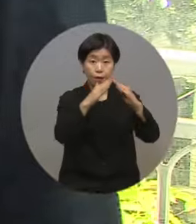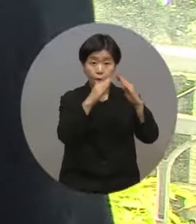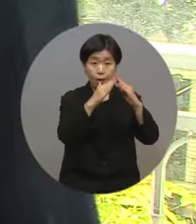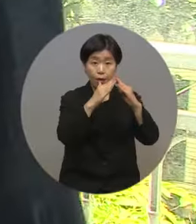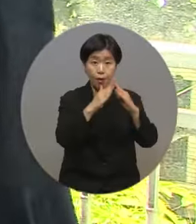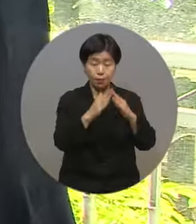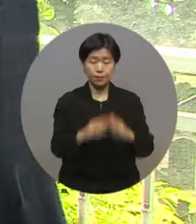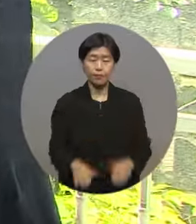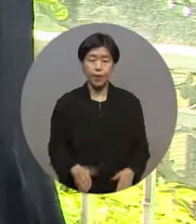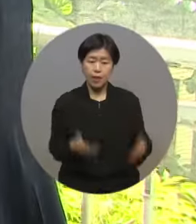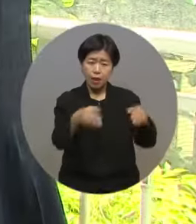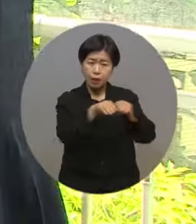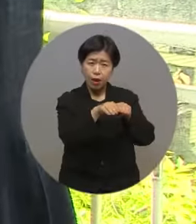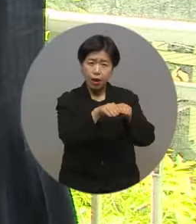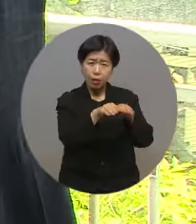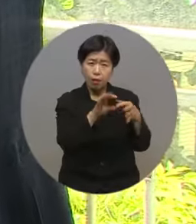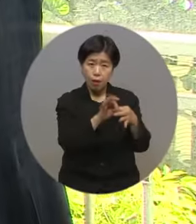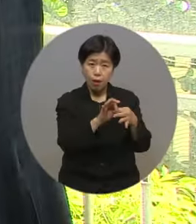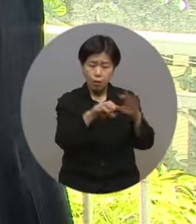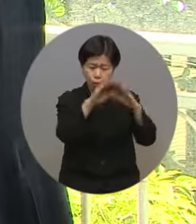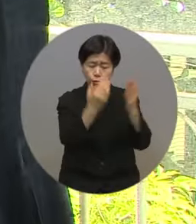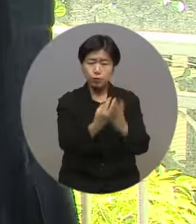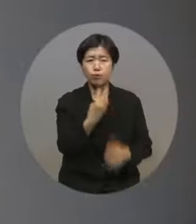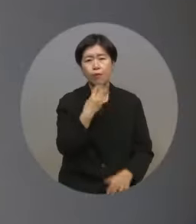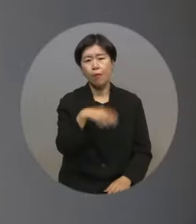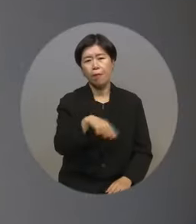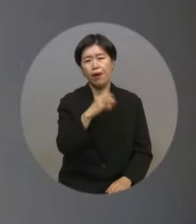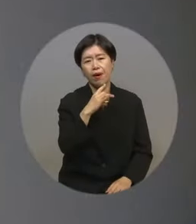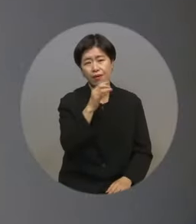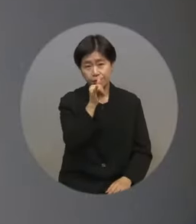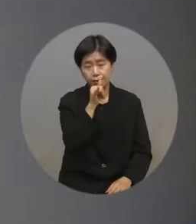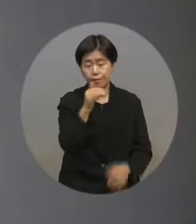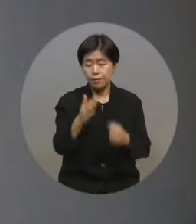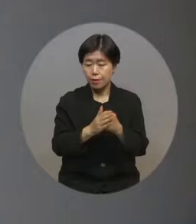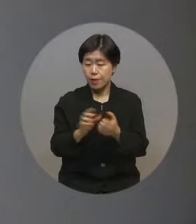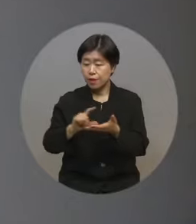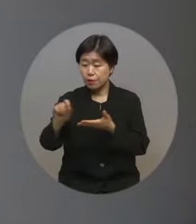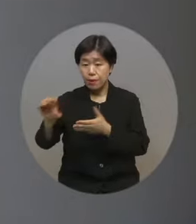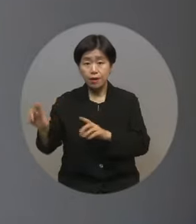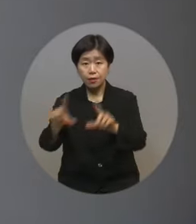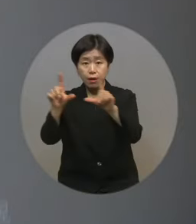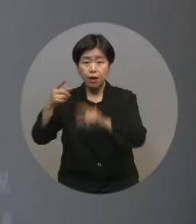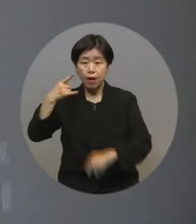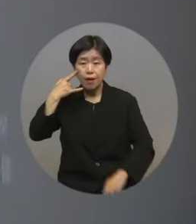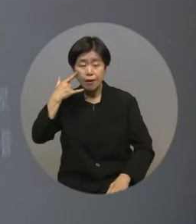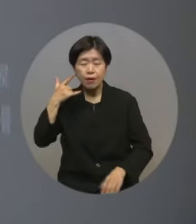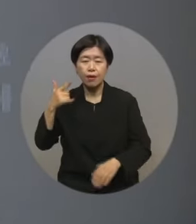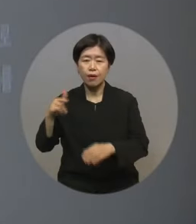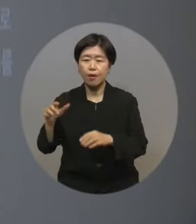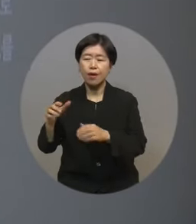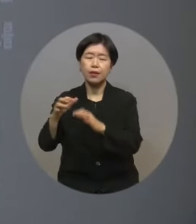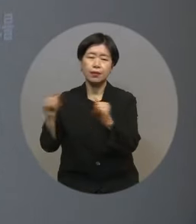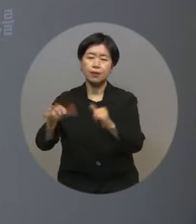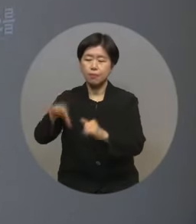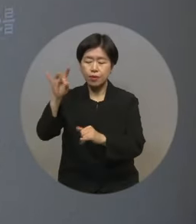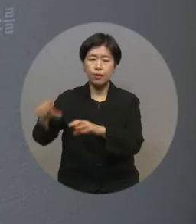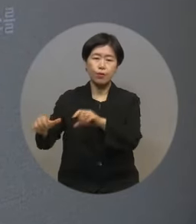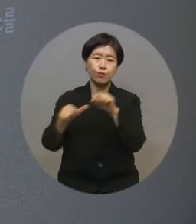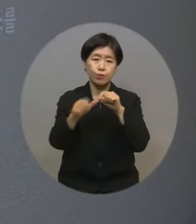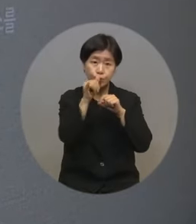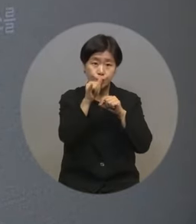시청각 장애인 기관들이 모두 서울에 있다는 점을 고려해 지방 거주자들을 입소자로 우선 선발할 예정이며